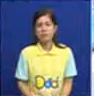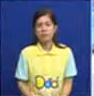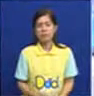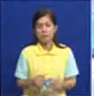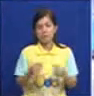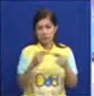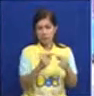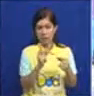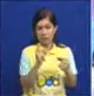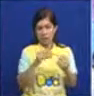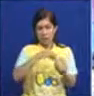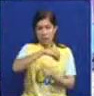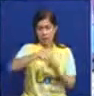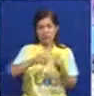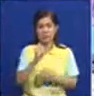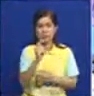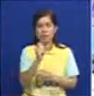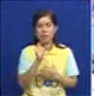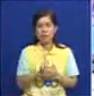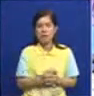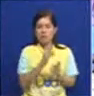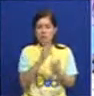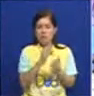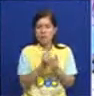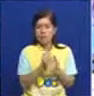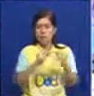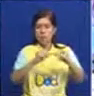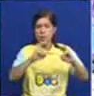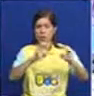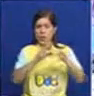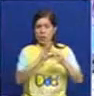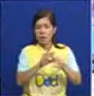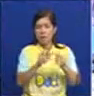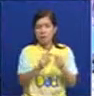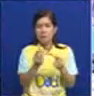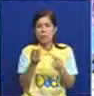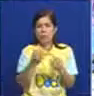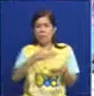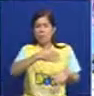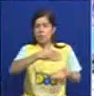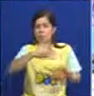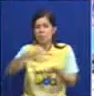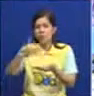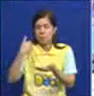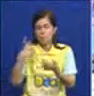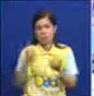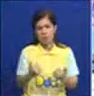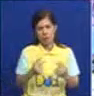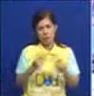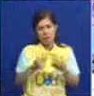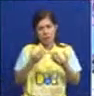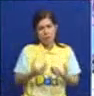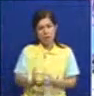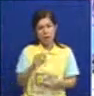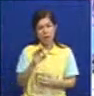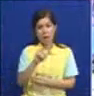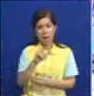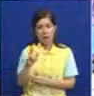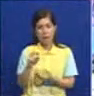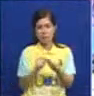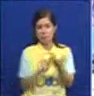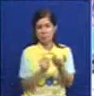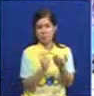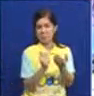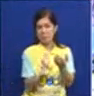ราต่อกันที่ข่าวเศรษฐกิจนะคะถ้าพูดถึงการระบายข้าวณขณะนี้ข้าวที่มีคุณภาพเนี่ยมีอยู่ประมาณ9ล้านตันด้วยกันนะคะซึ่งทางนายกรัฐมนตรีเ